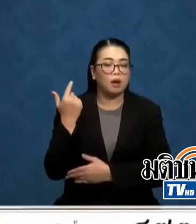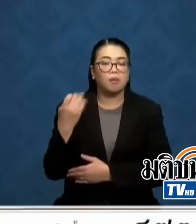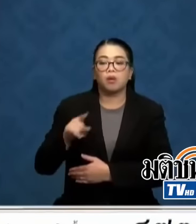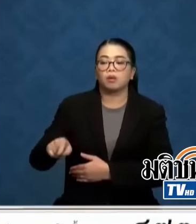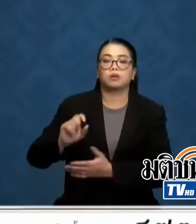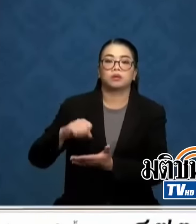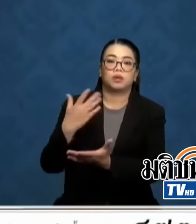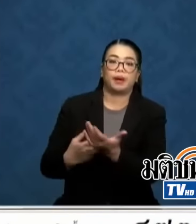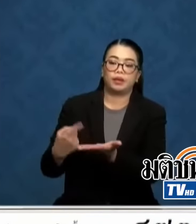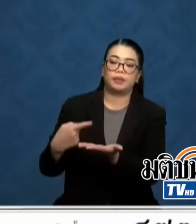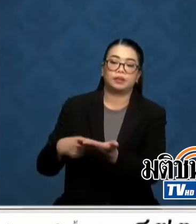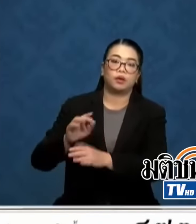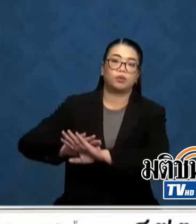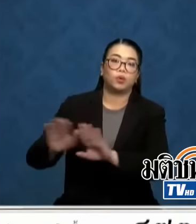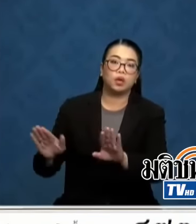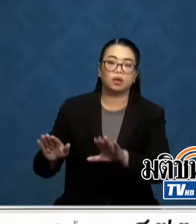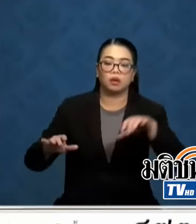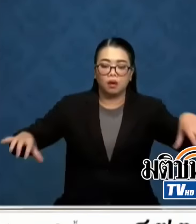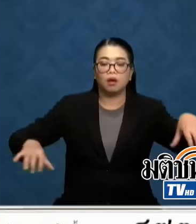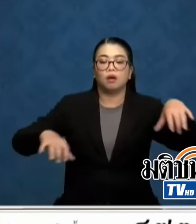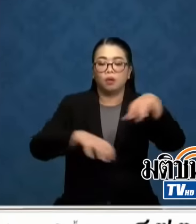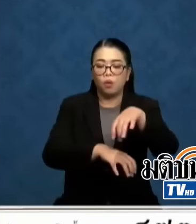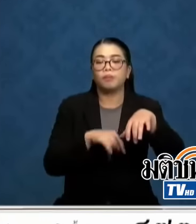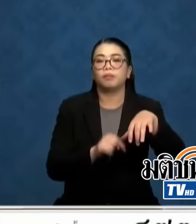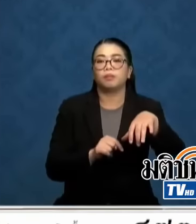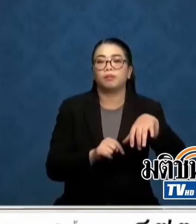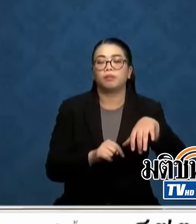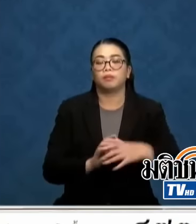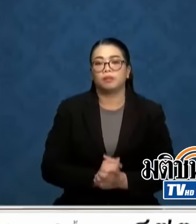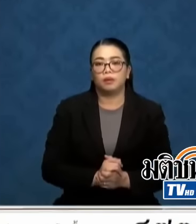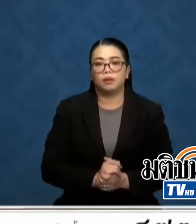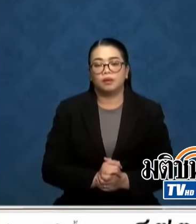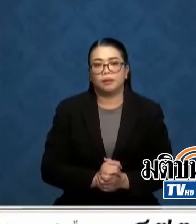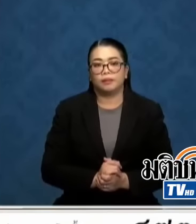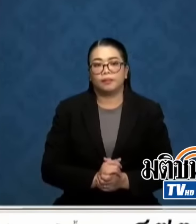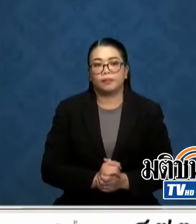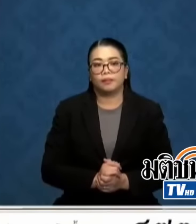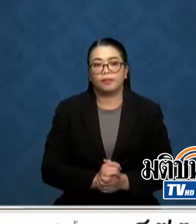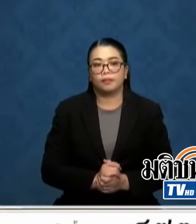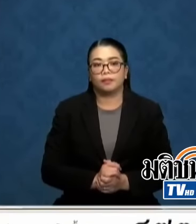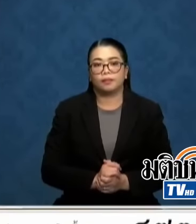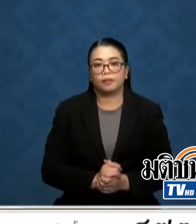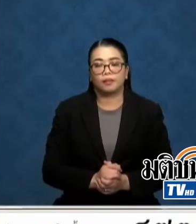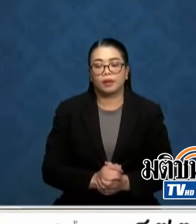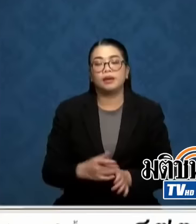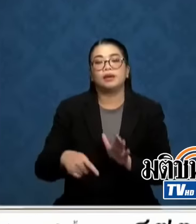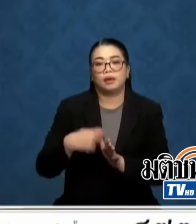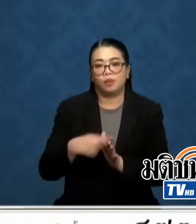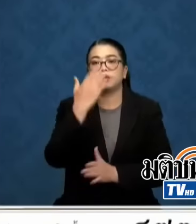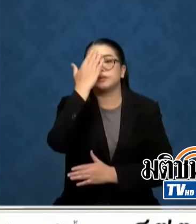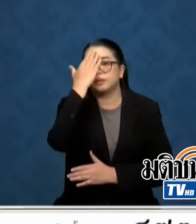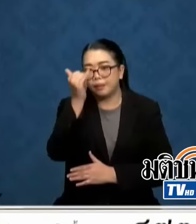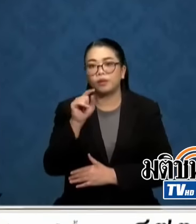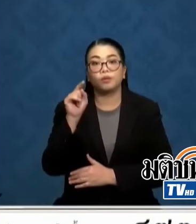เลิกสภาที่ปรึกษาและให้กรมนคุมสบตพูดง่ายๆใช้คำง่ายๆให้เข้าใจง่ายๆอย่างนี้นั่นก็คือเหตุผลหนึ่ง